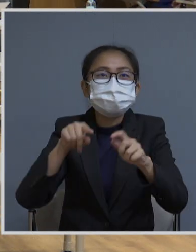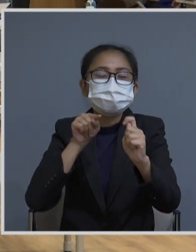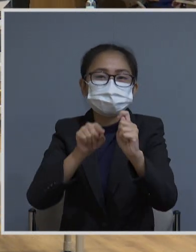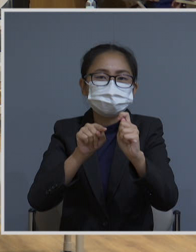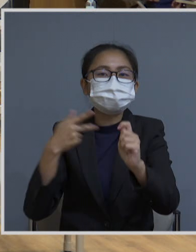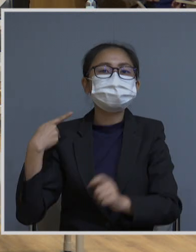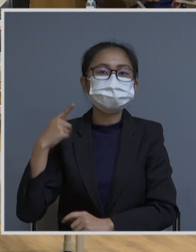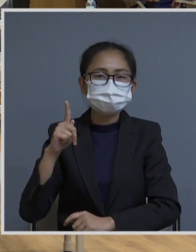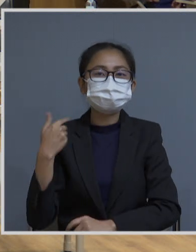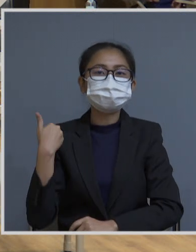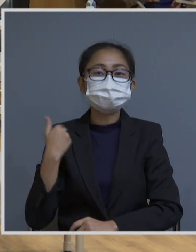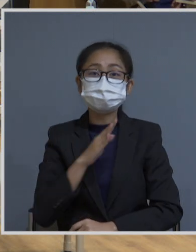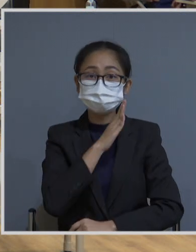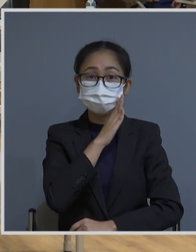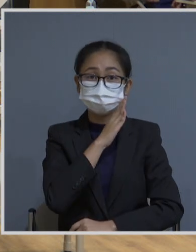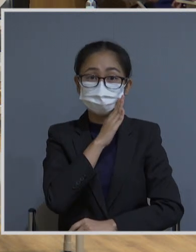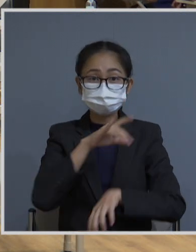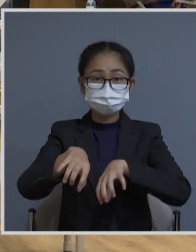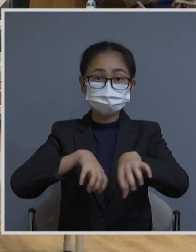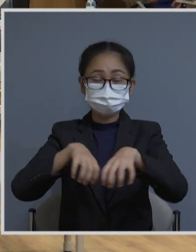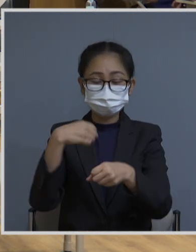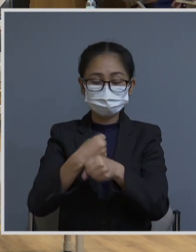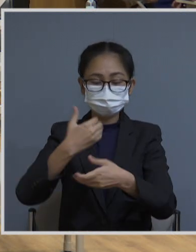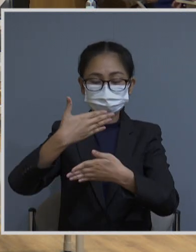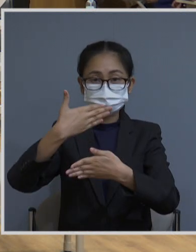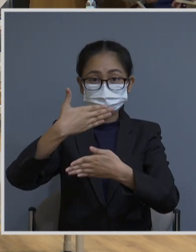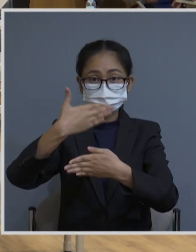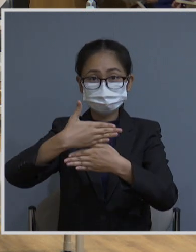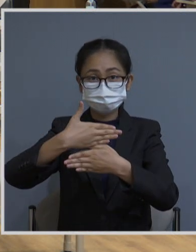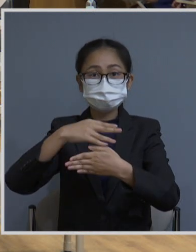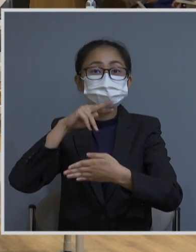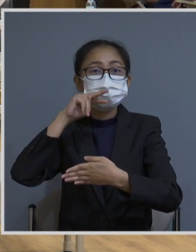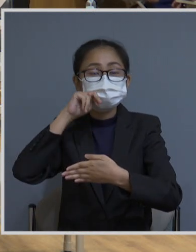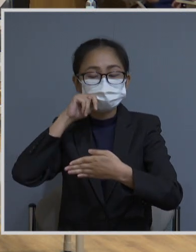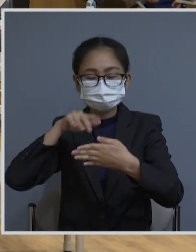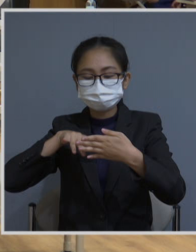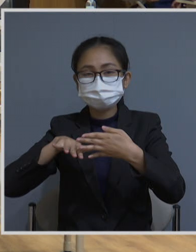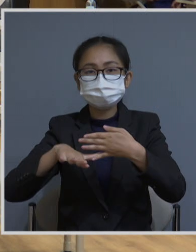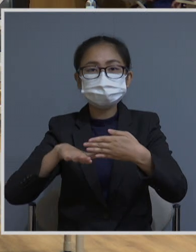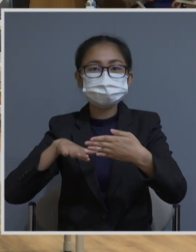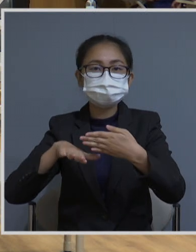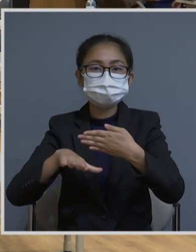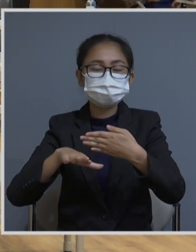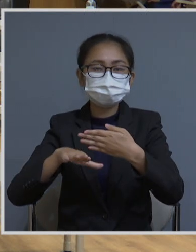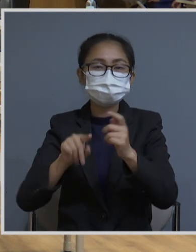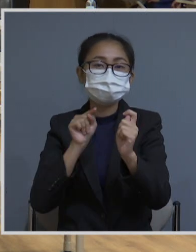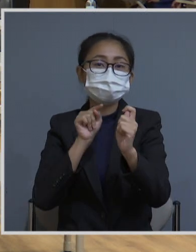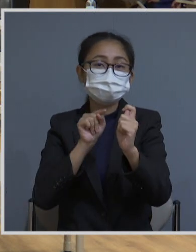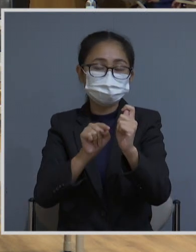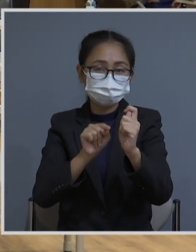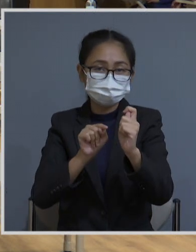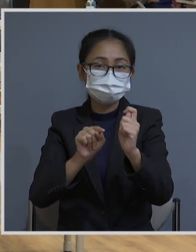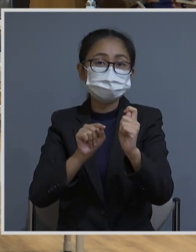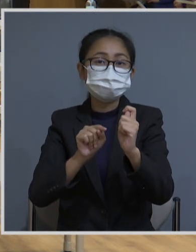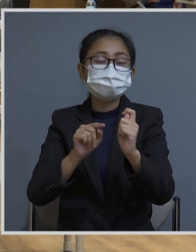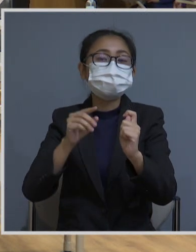ได้ประโยชน์หาบสร้างฝายชะลอน้ำกั้นแม่น้ำสงครามบริเวณบ้านนาถ่อนตำบลบงเหนืออำเภอสว่างแดนดินจังหวัด